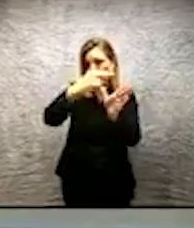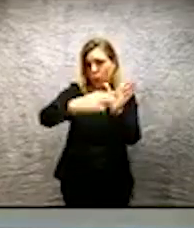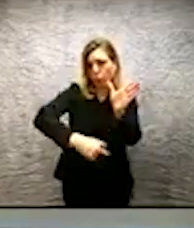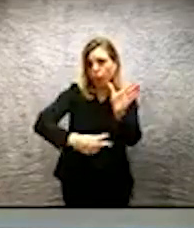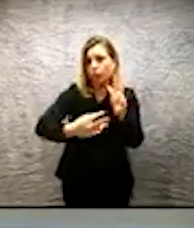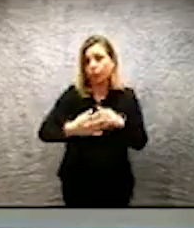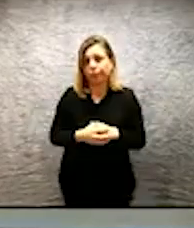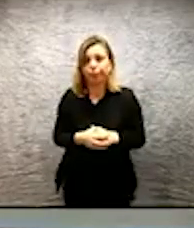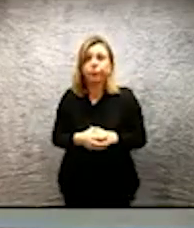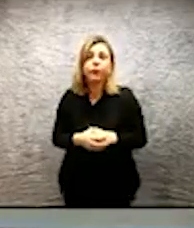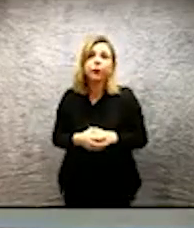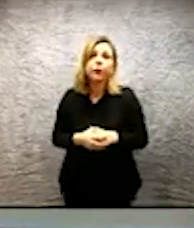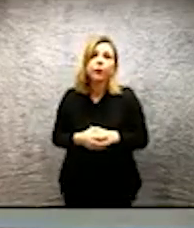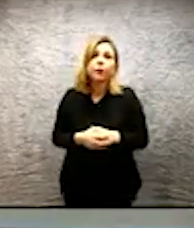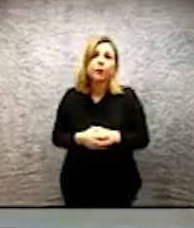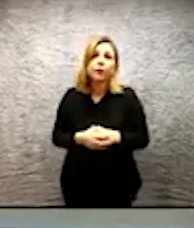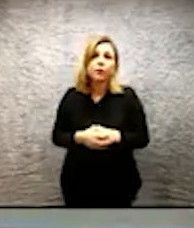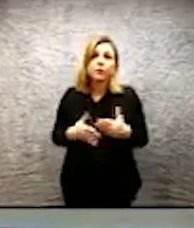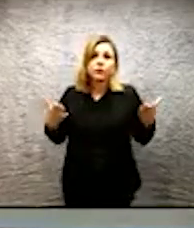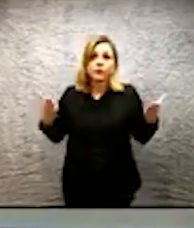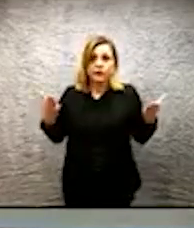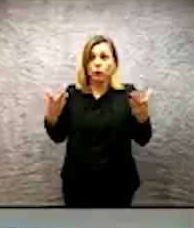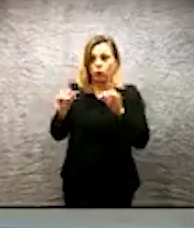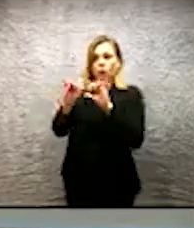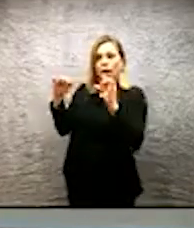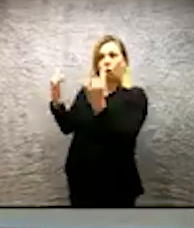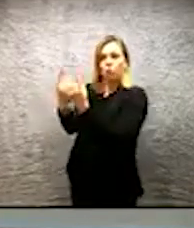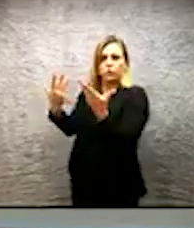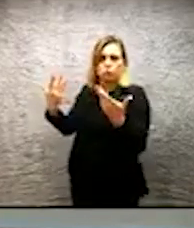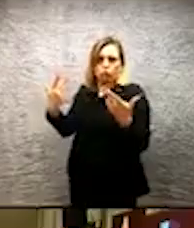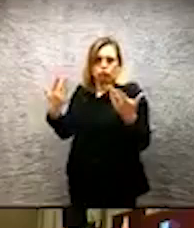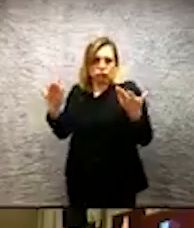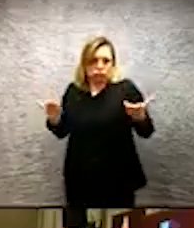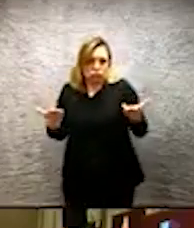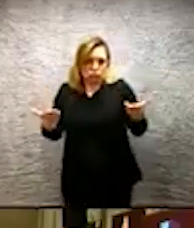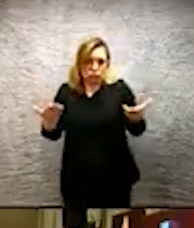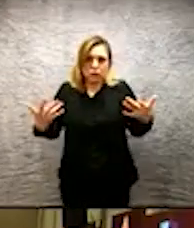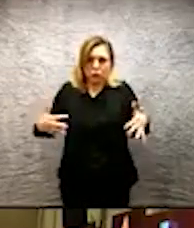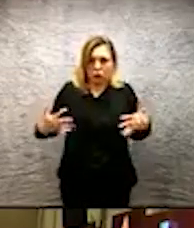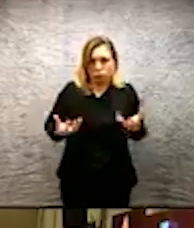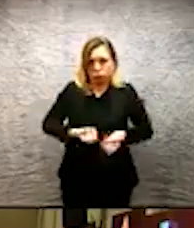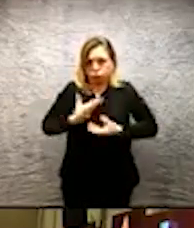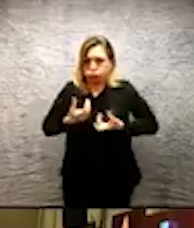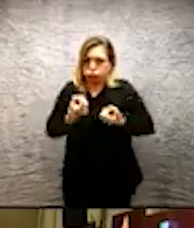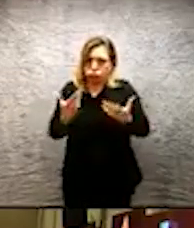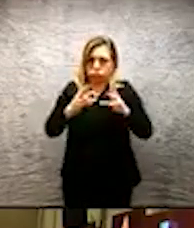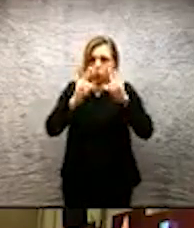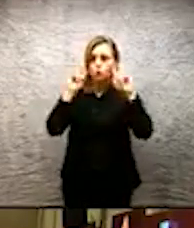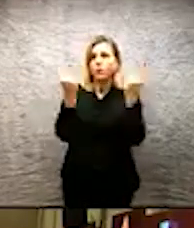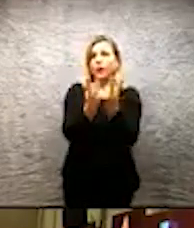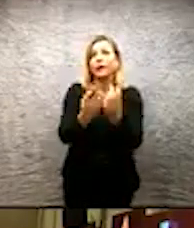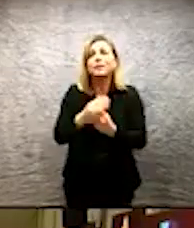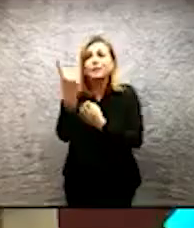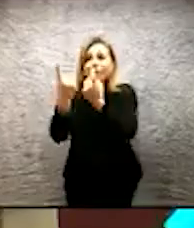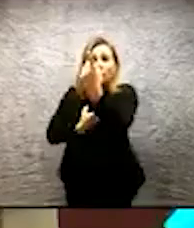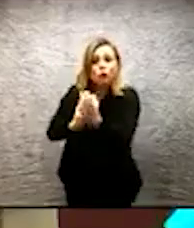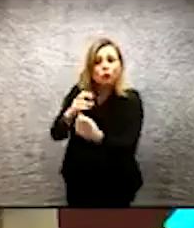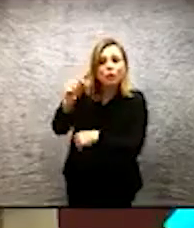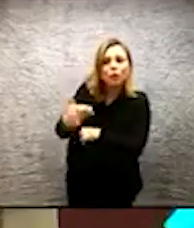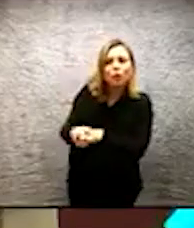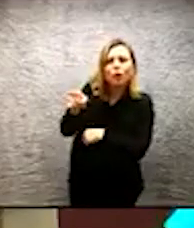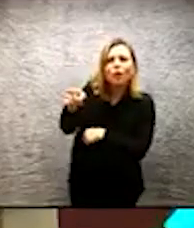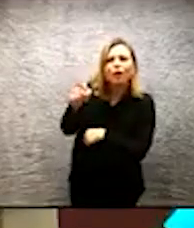balayé les principaux traits dans la commission. Est-ce qu'il y a des questions sur cette entente ? Monsieur